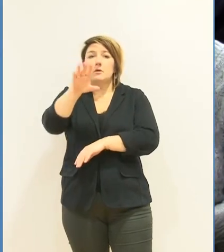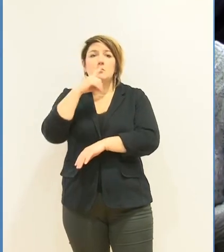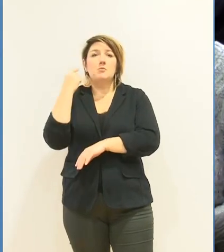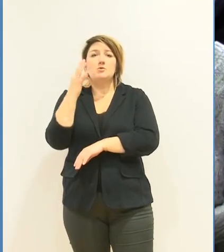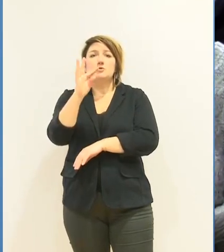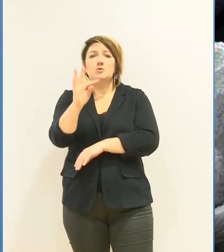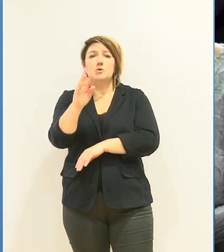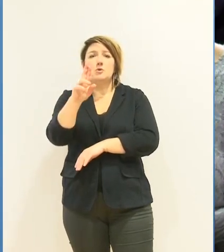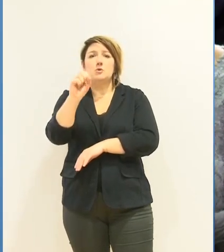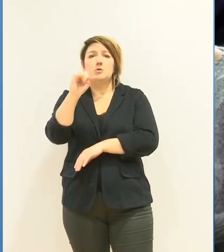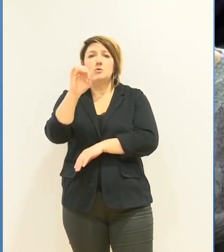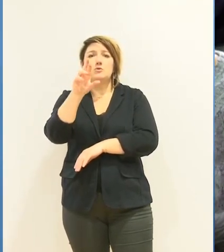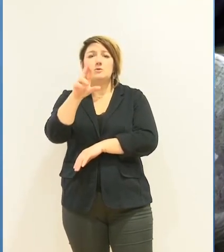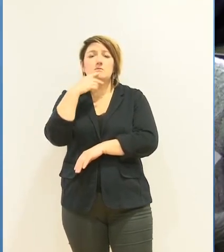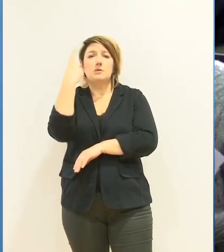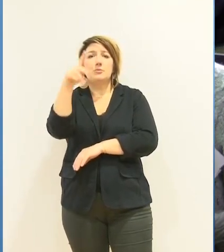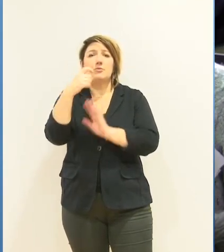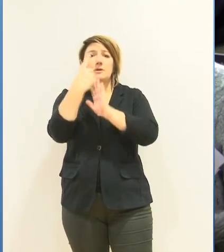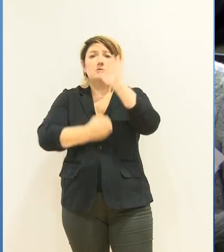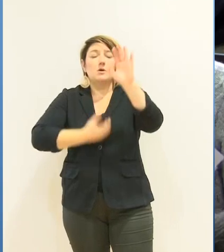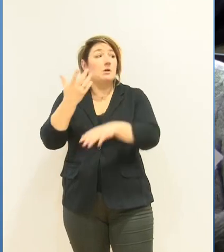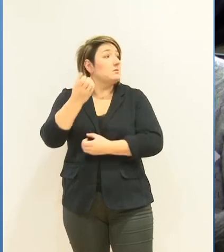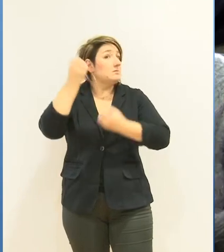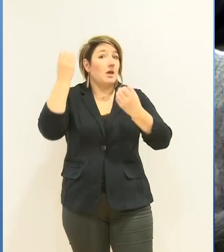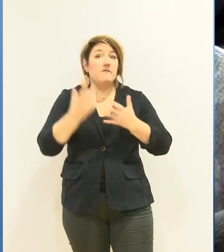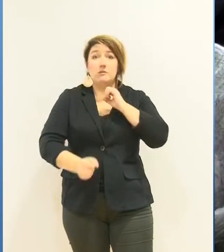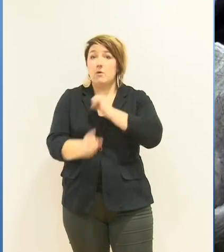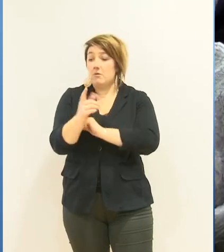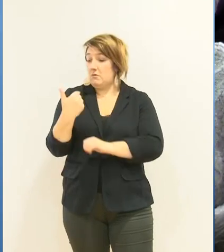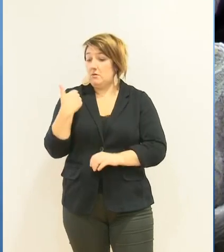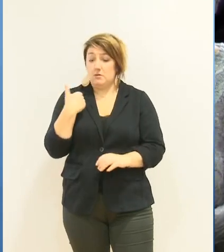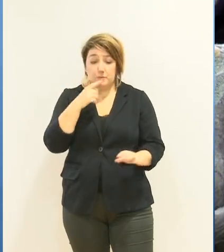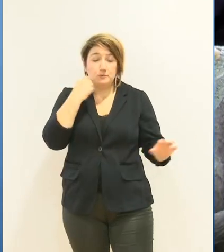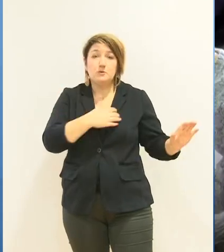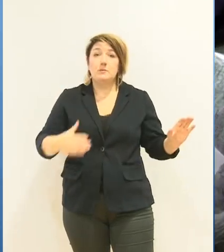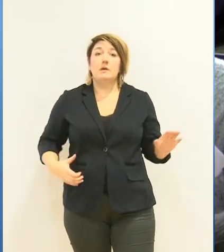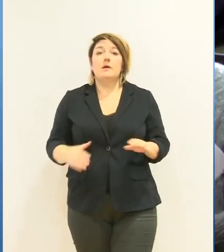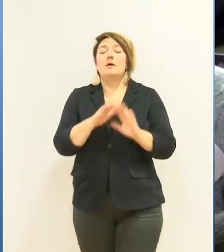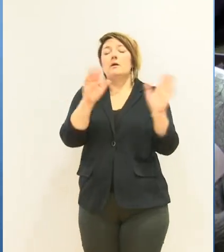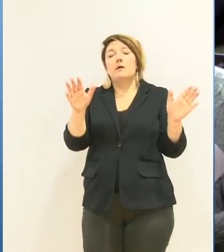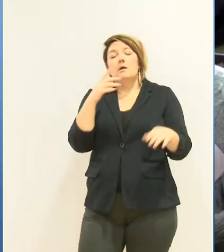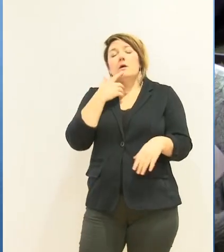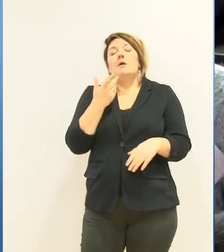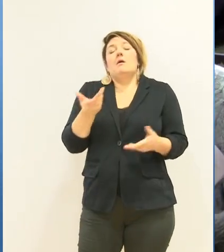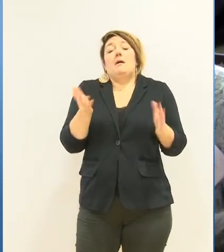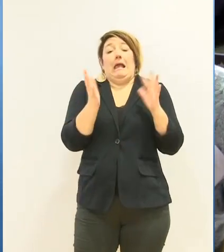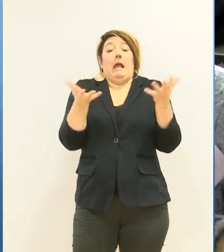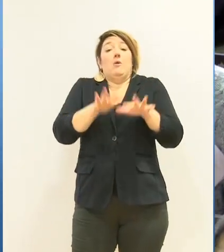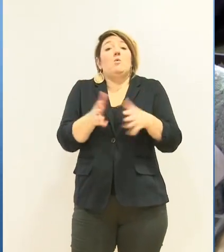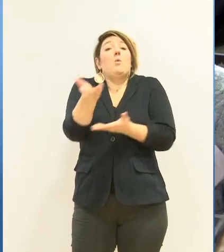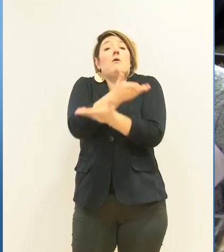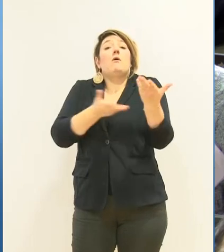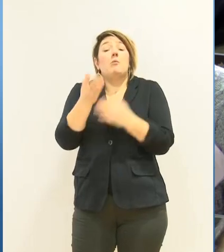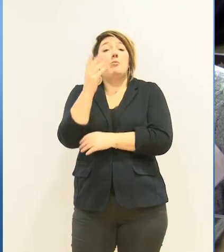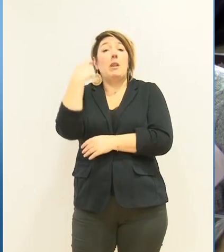faillite lire votre question c'est un événement qui c'est qui s'est produit très récemment monsieur le président il y a